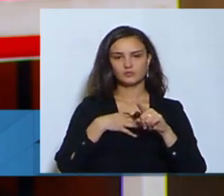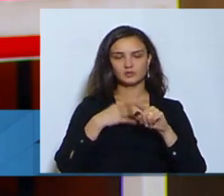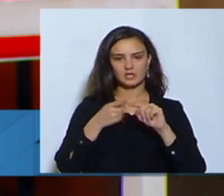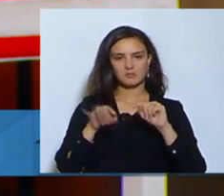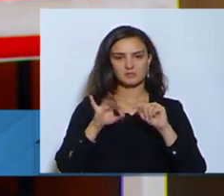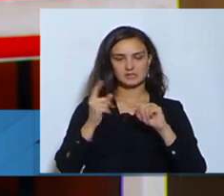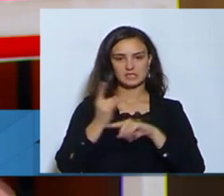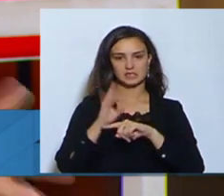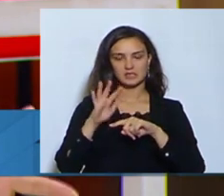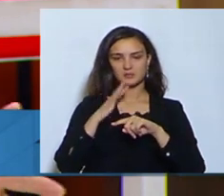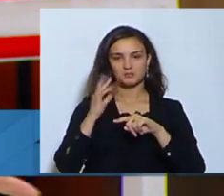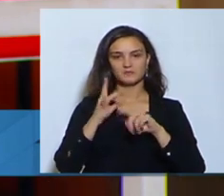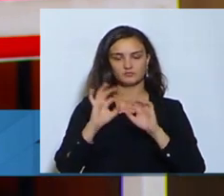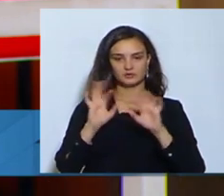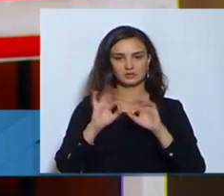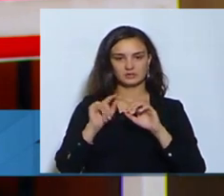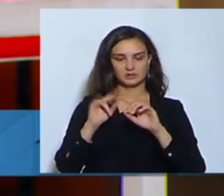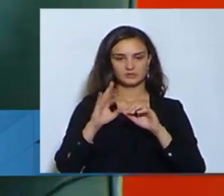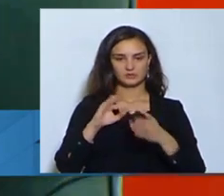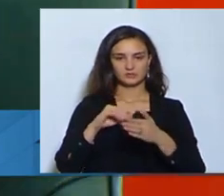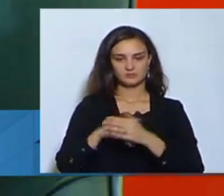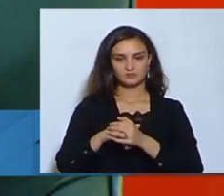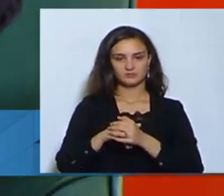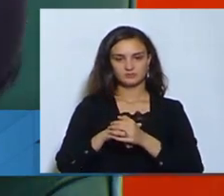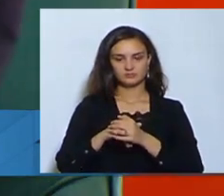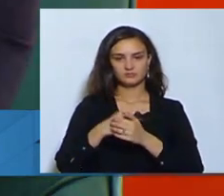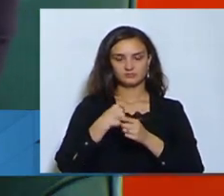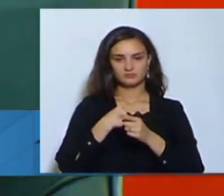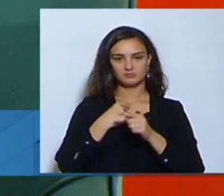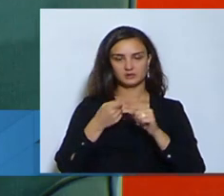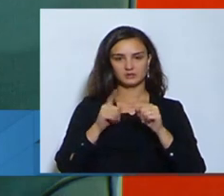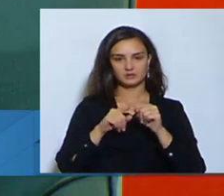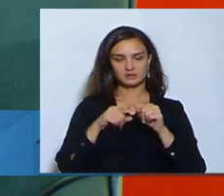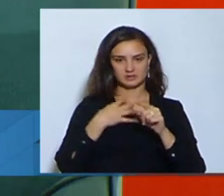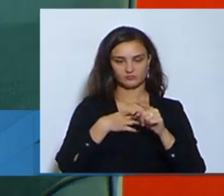ამაზე ერთხელ კი არა, ბევრჯერ ვთქვათ, თიკო? ისიც